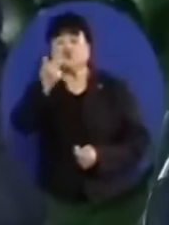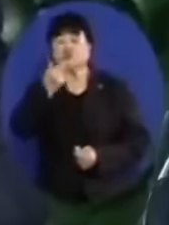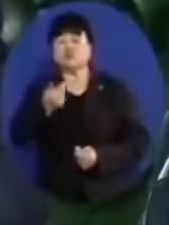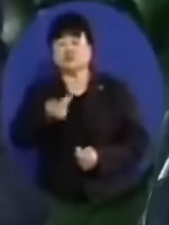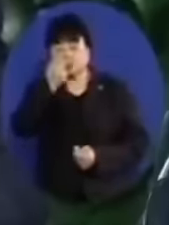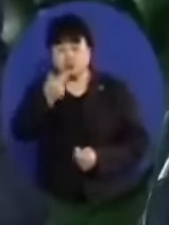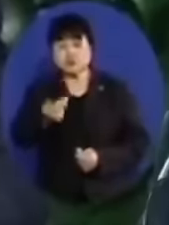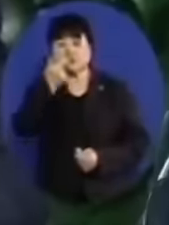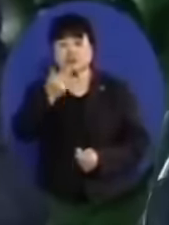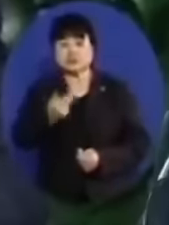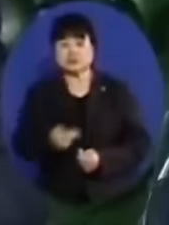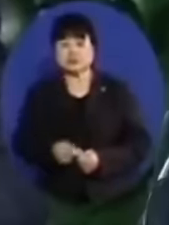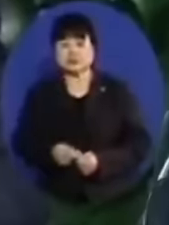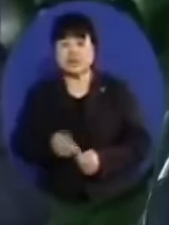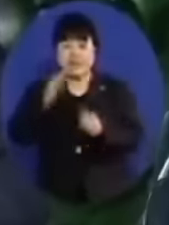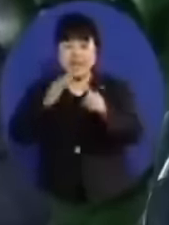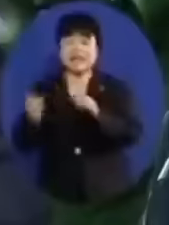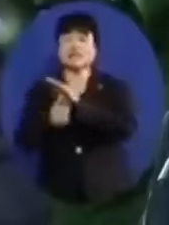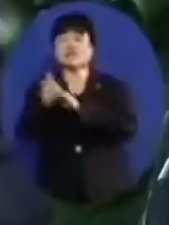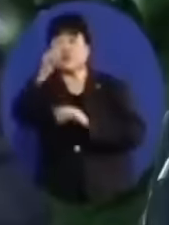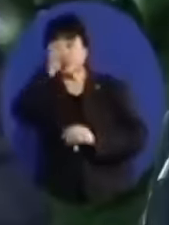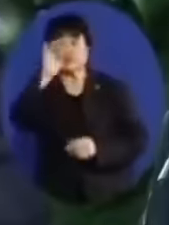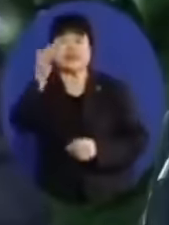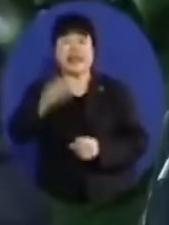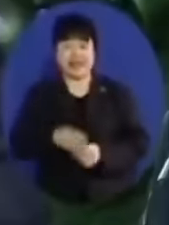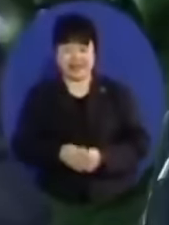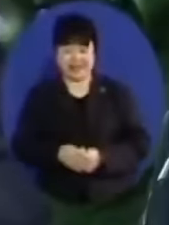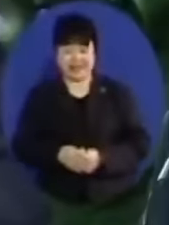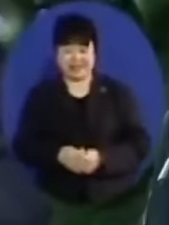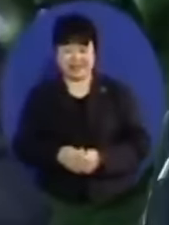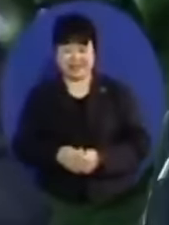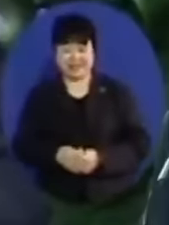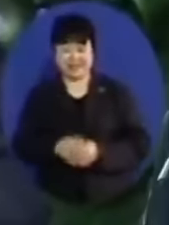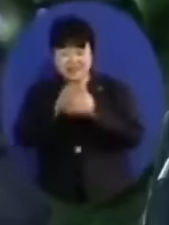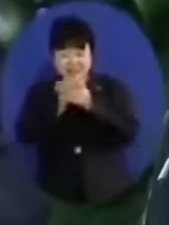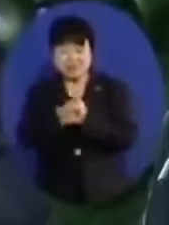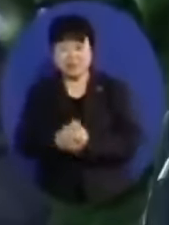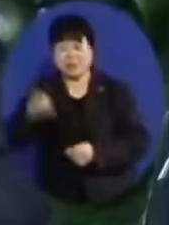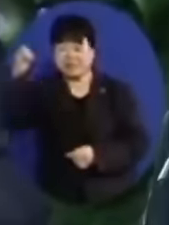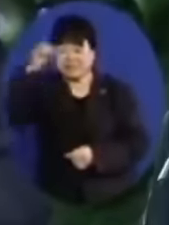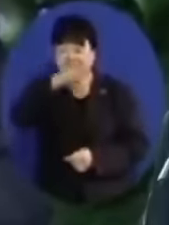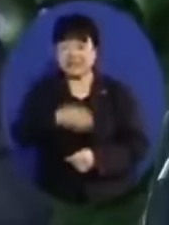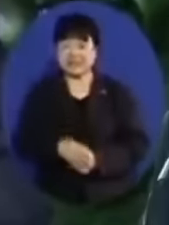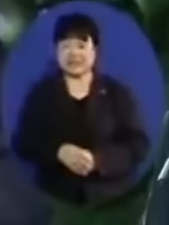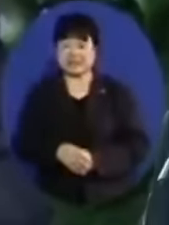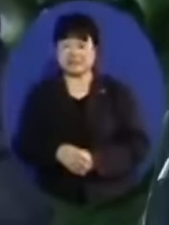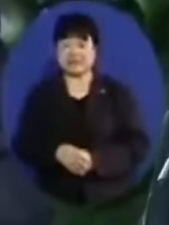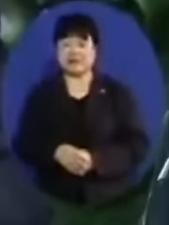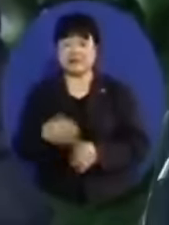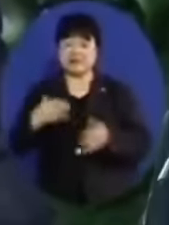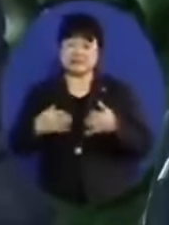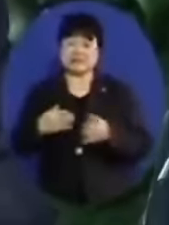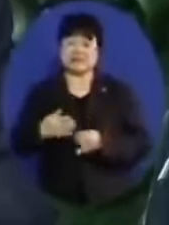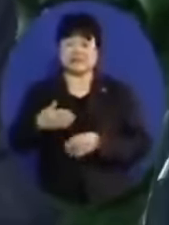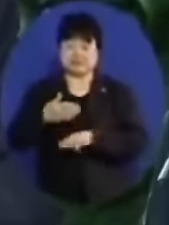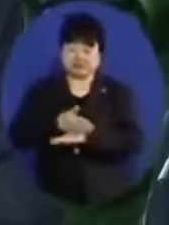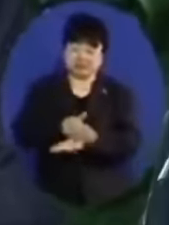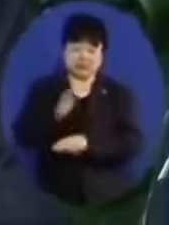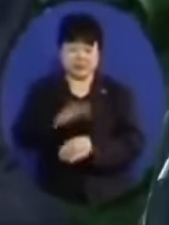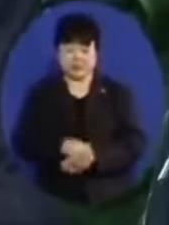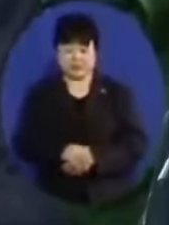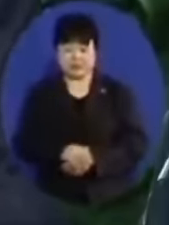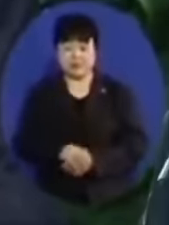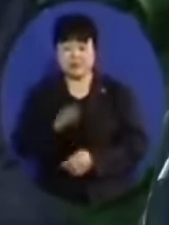그만한 간절한 소문만 있으면 기도하면 응답을 받는다. 기도가 그냥 장난삼아 재미삼아 하는 것이 아니라